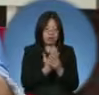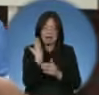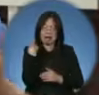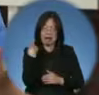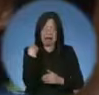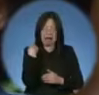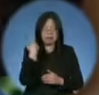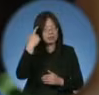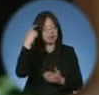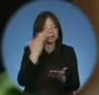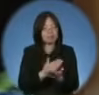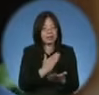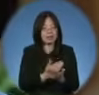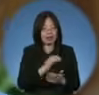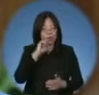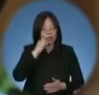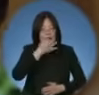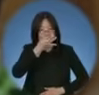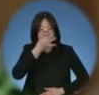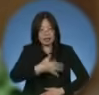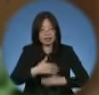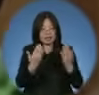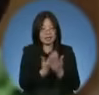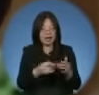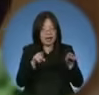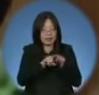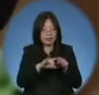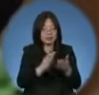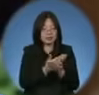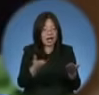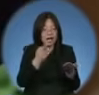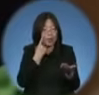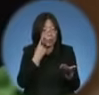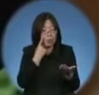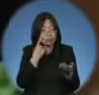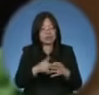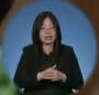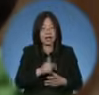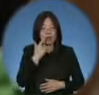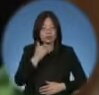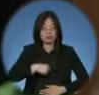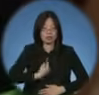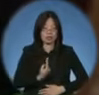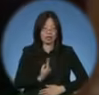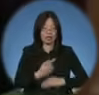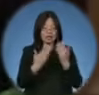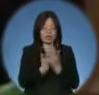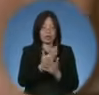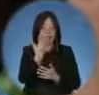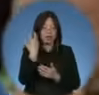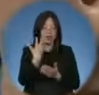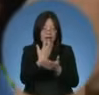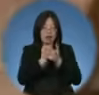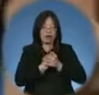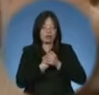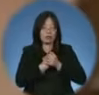말고 어려운 거 힘든 거 다 같이 나누고. 아버지 혼자서 다 지고